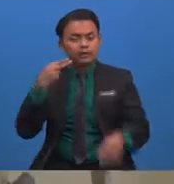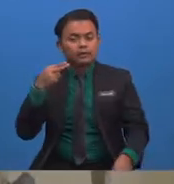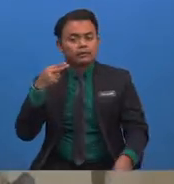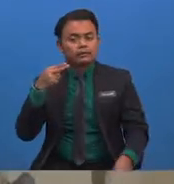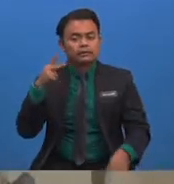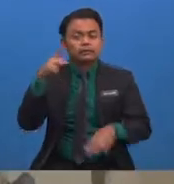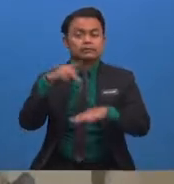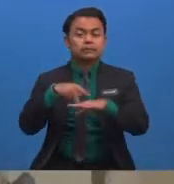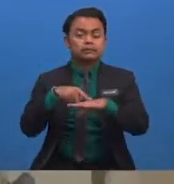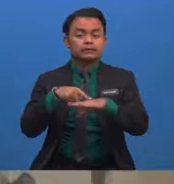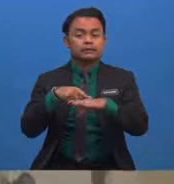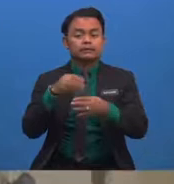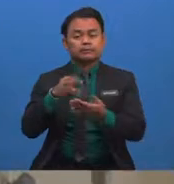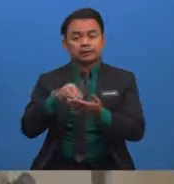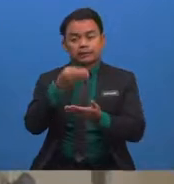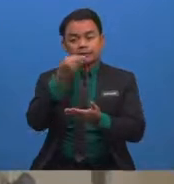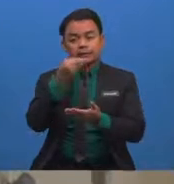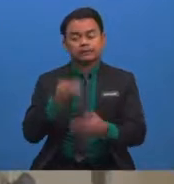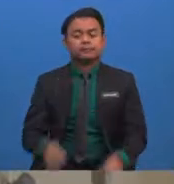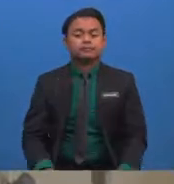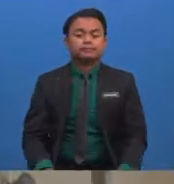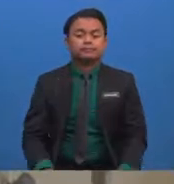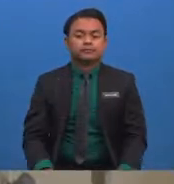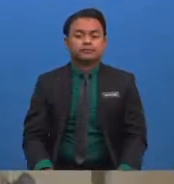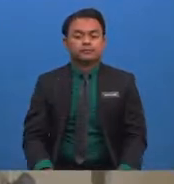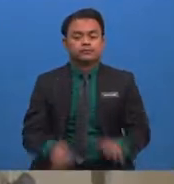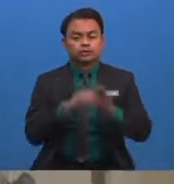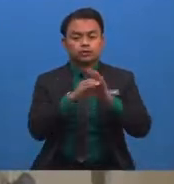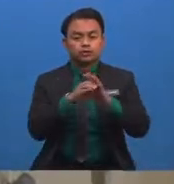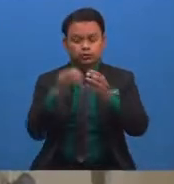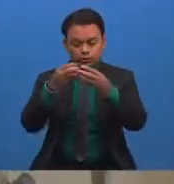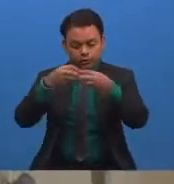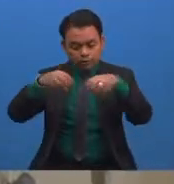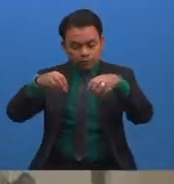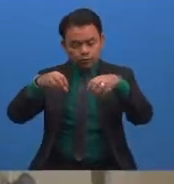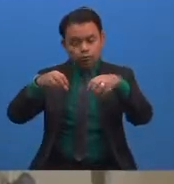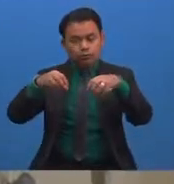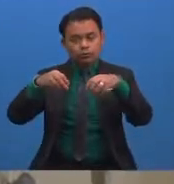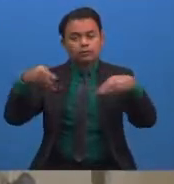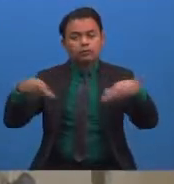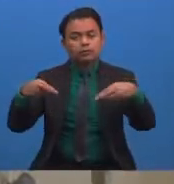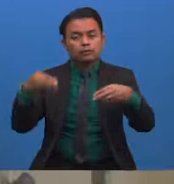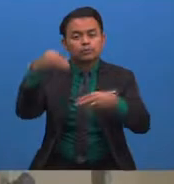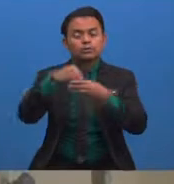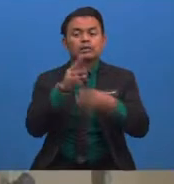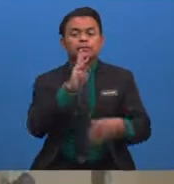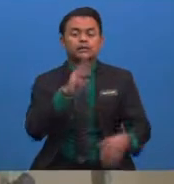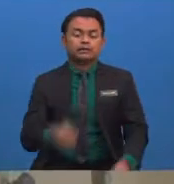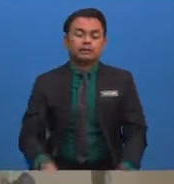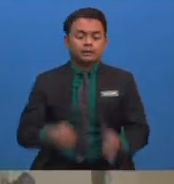Sebagai contoh, telur direbus di dalam air. Kuih apam dikukus menggunakan wap air.